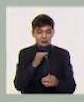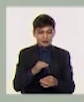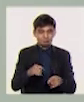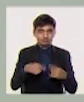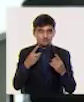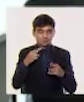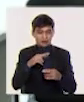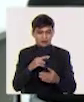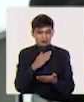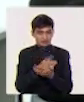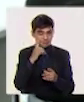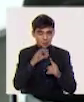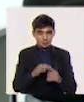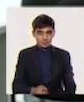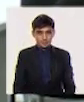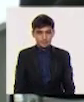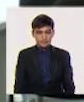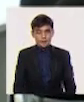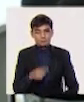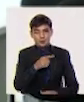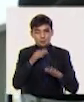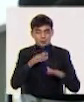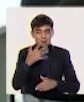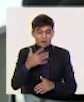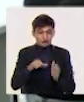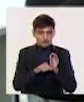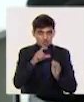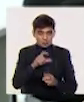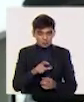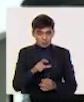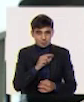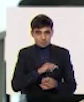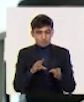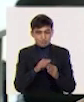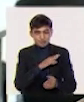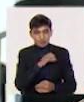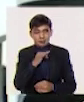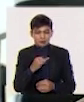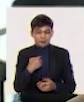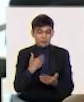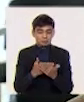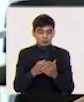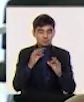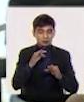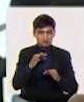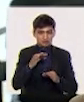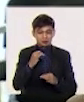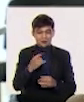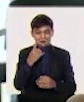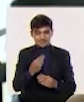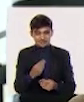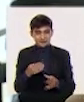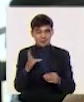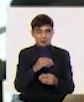арттыруға бағытталған. Бұл жерде 5-6 консультант жұмыс жасады. Енді жалпы енді айтатын болсақ, күніне әрбір